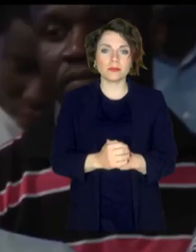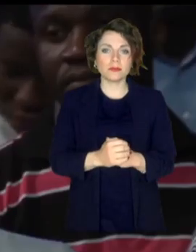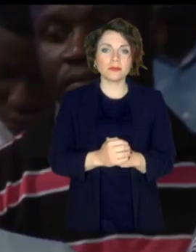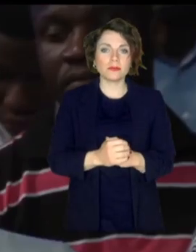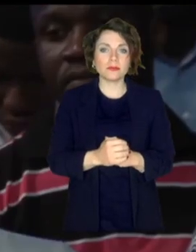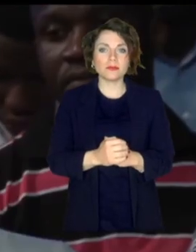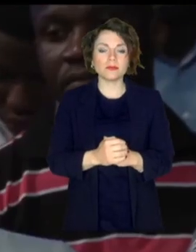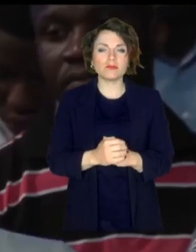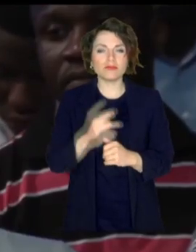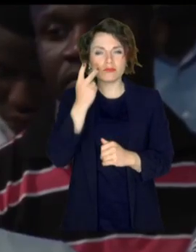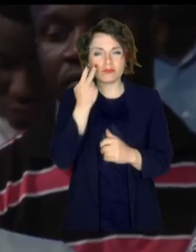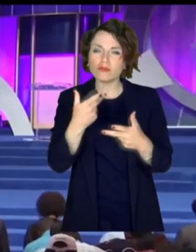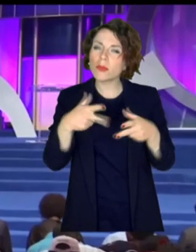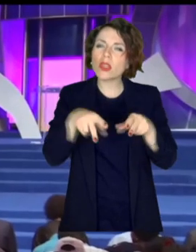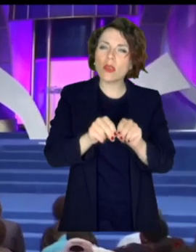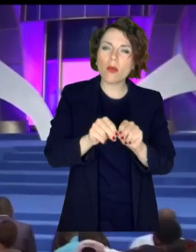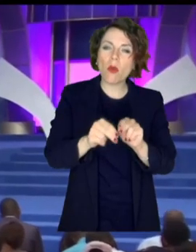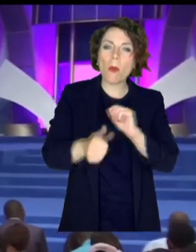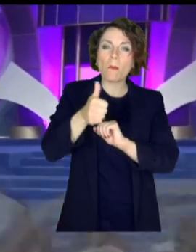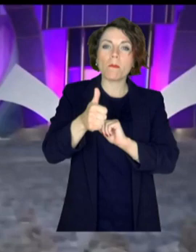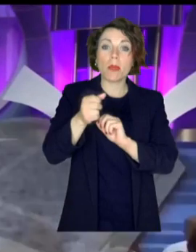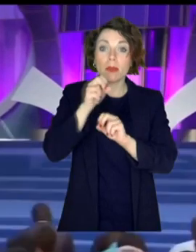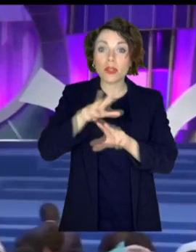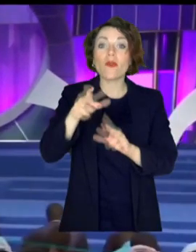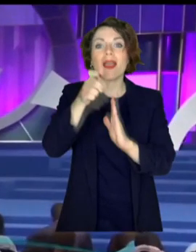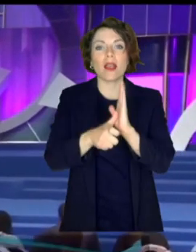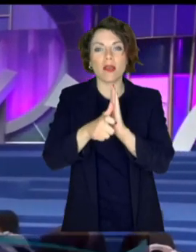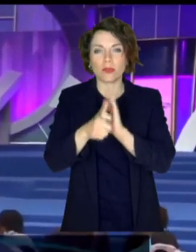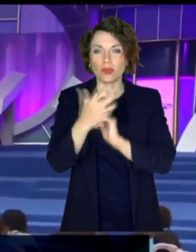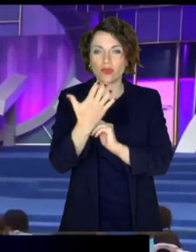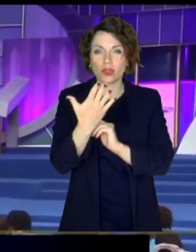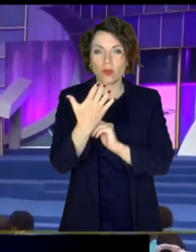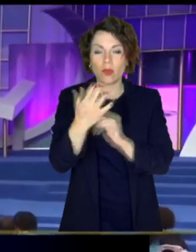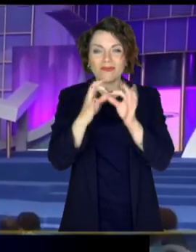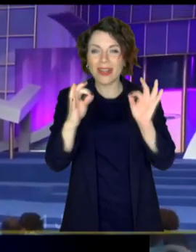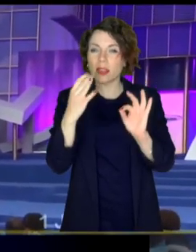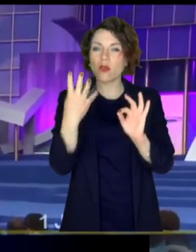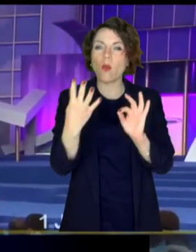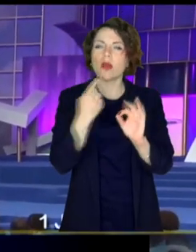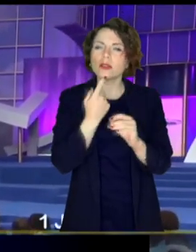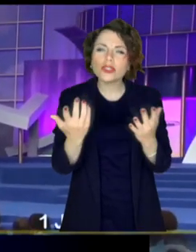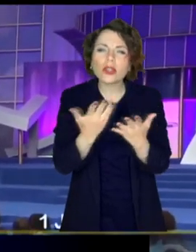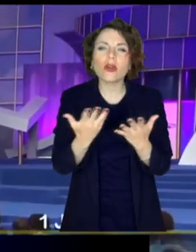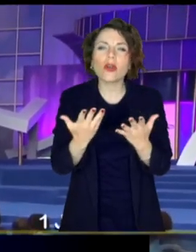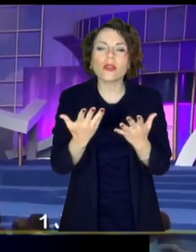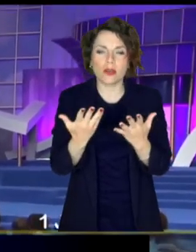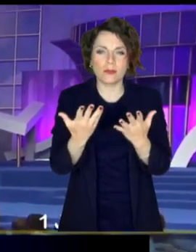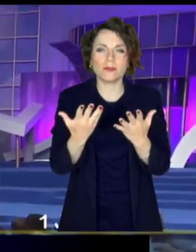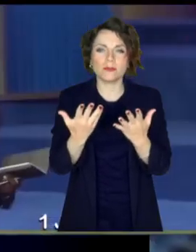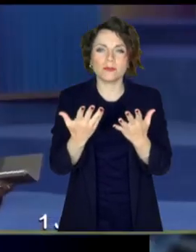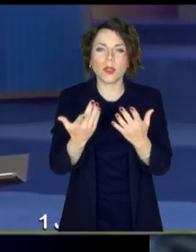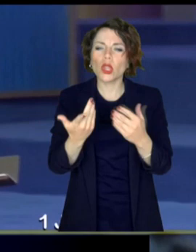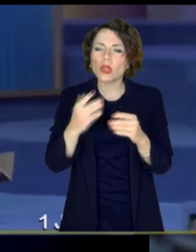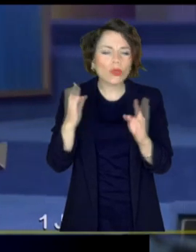Leggiamo ancora quella scrittura, 1 Giovanni capitolo 5, versetto 4, che avevamo un attimo fa sullo schermo. Poiché